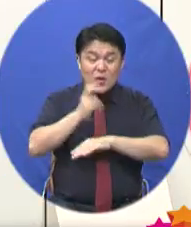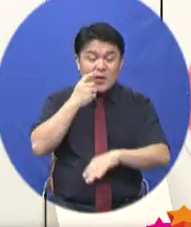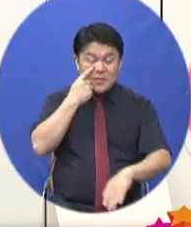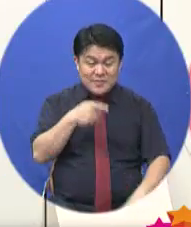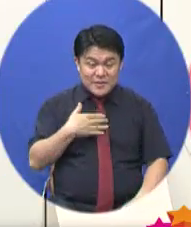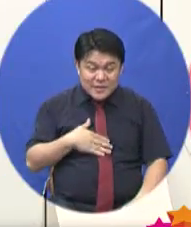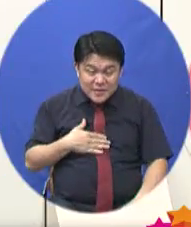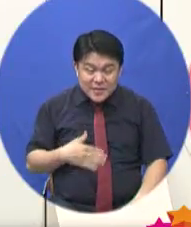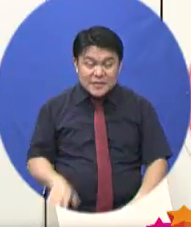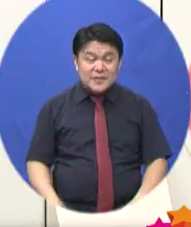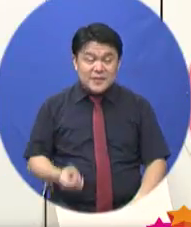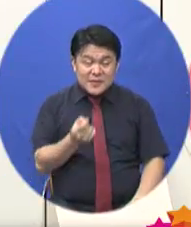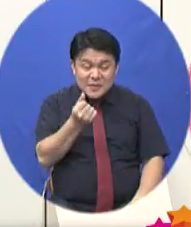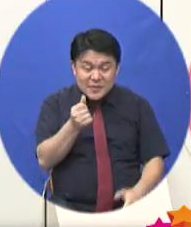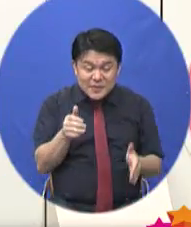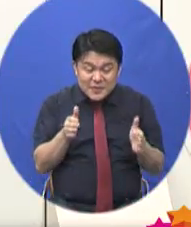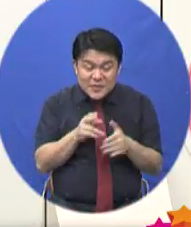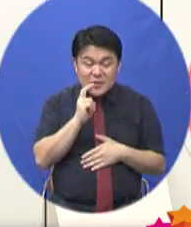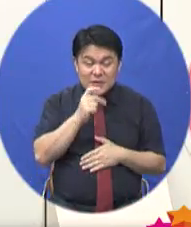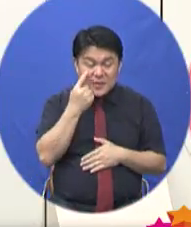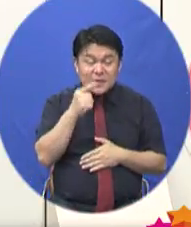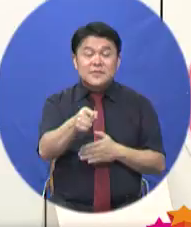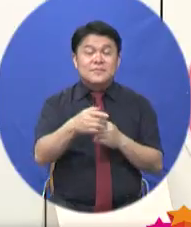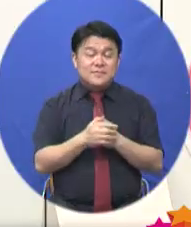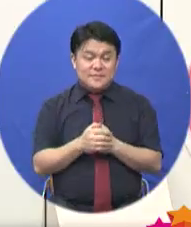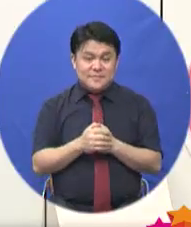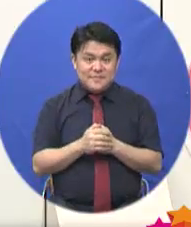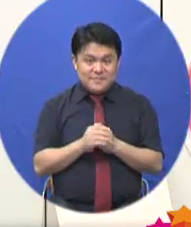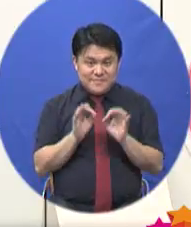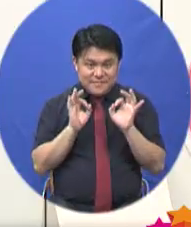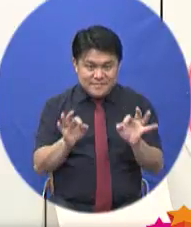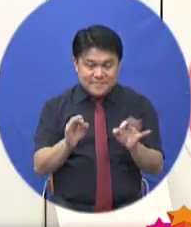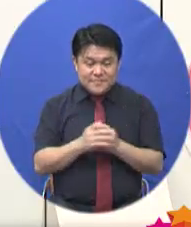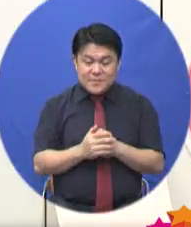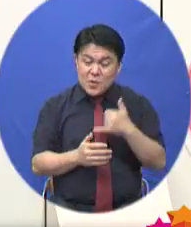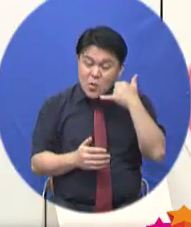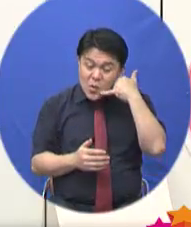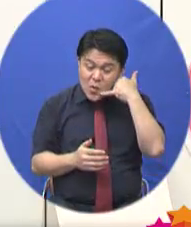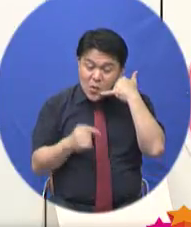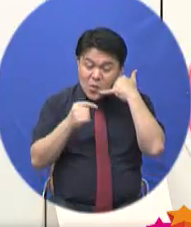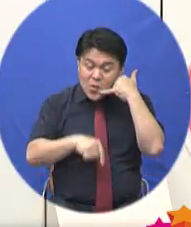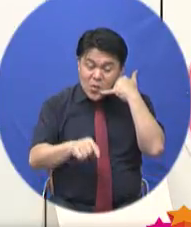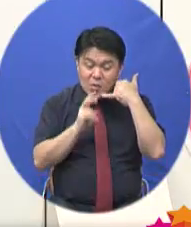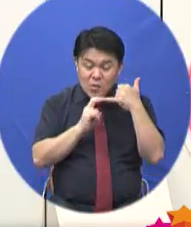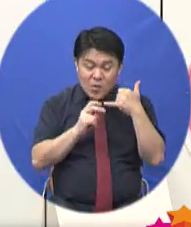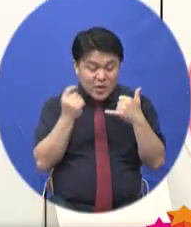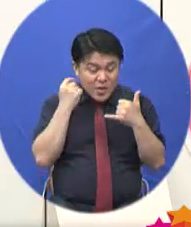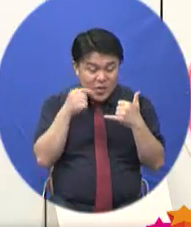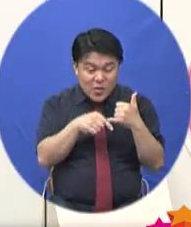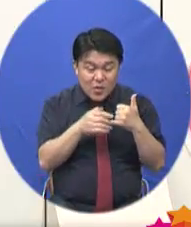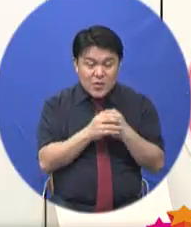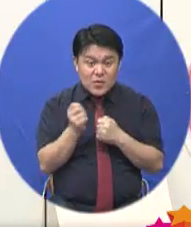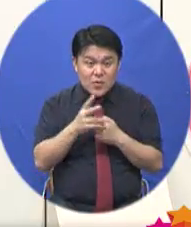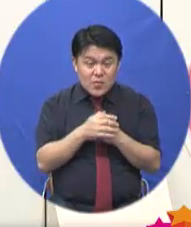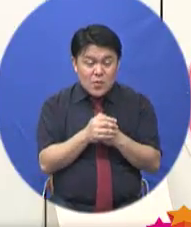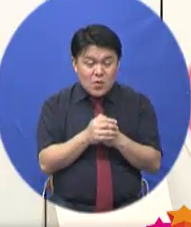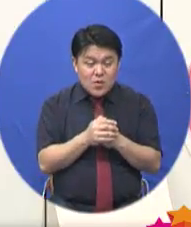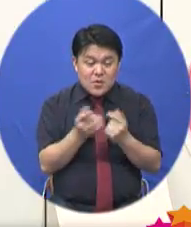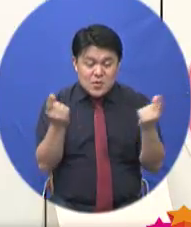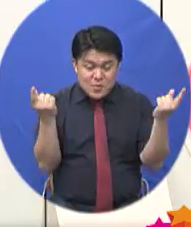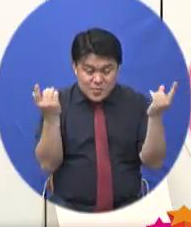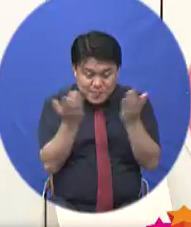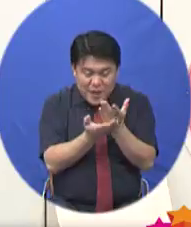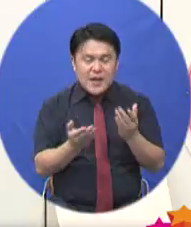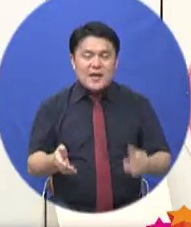목소리를 아주 조그맣게. 네. 그러면은 전화에서 나오는 음악하고 아주 안산불이